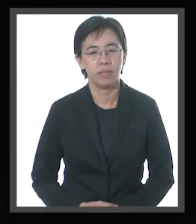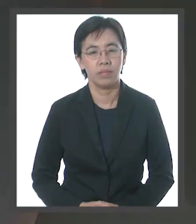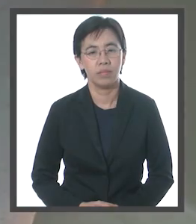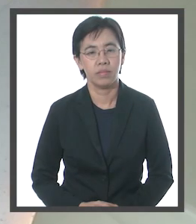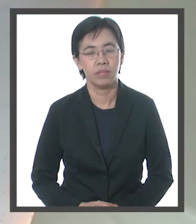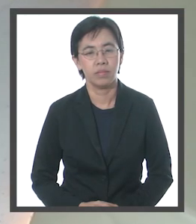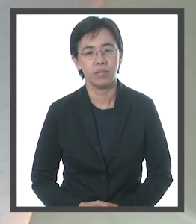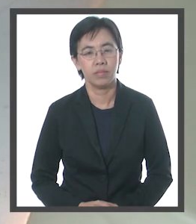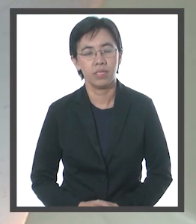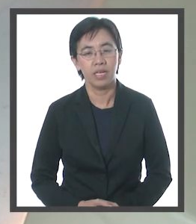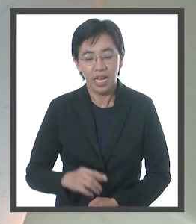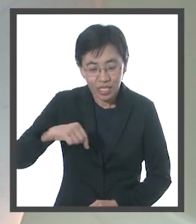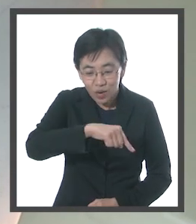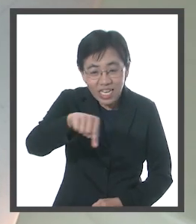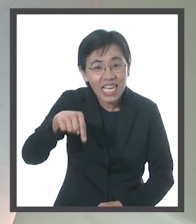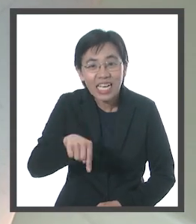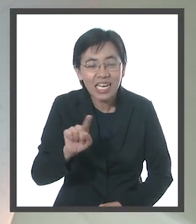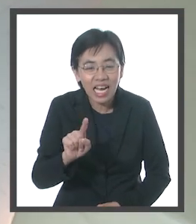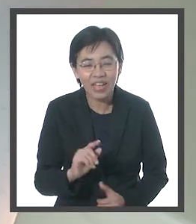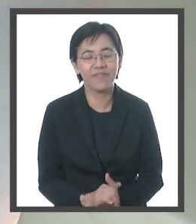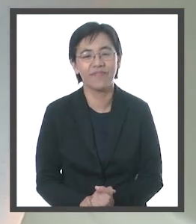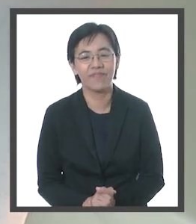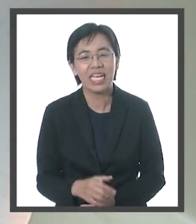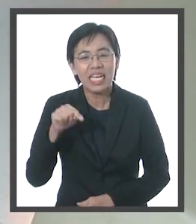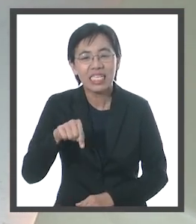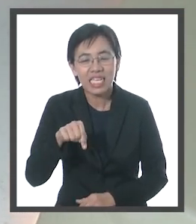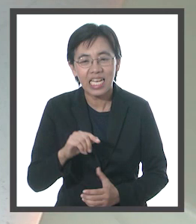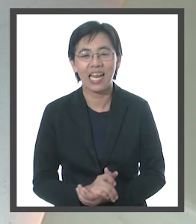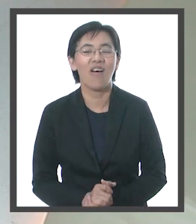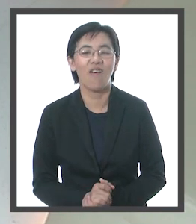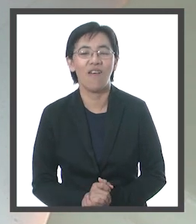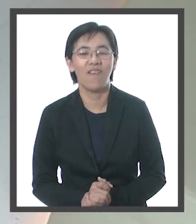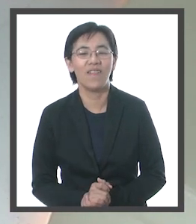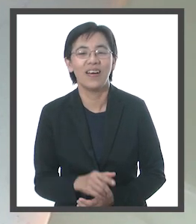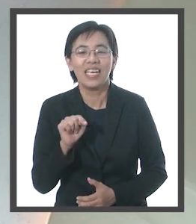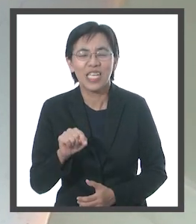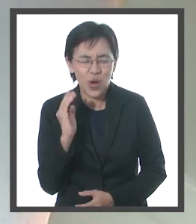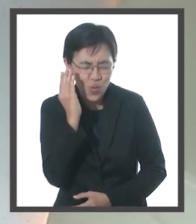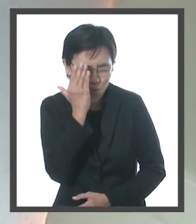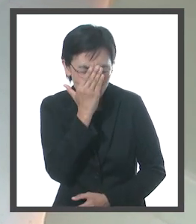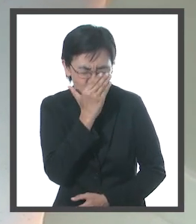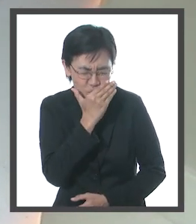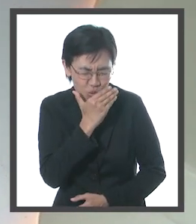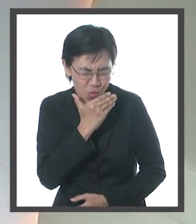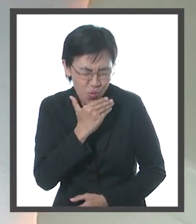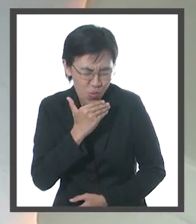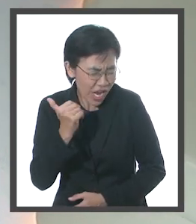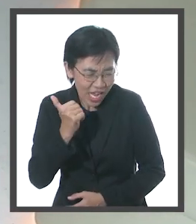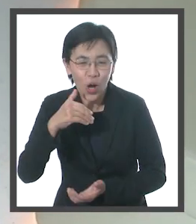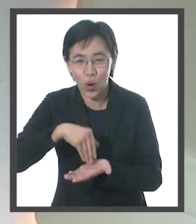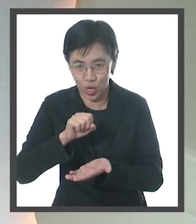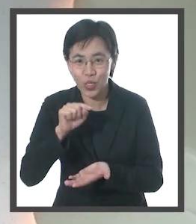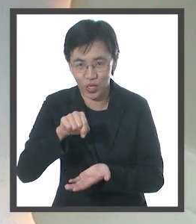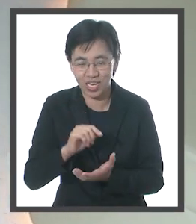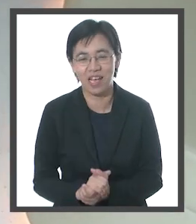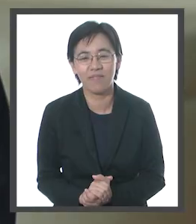แล้วพื้นที่ตรงนี้นี่คืออะไรคะ ที่นี่เป็นโซนที่เราเรียกว่าต้องบอกว่าสวยที่สุดของศูนย์เราเลยนะคะก็เ